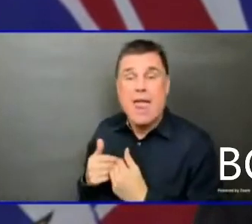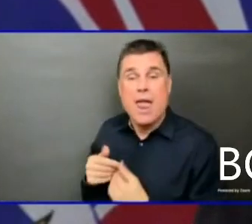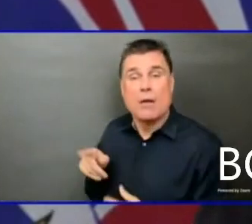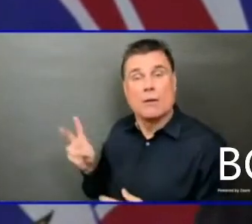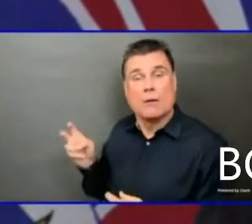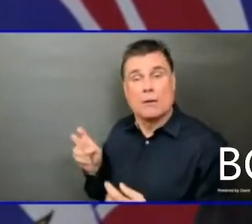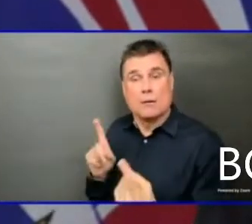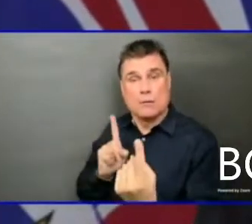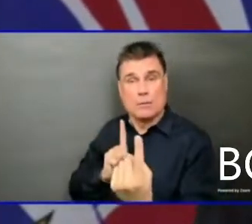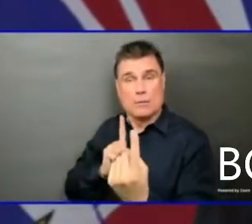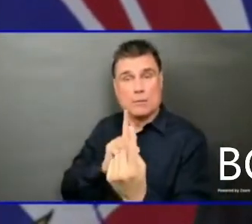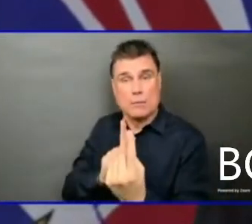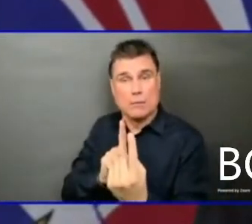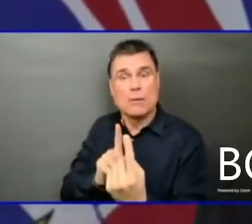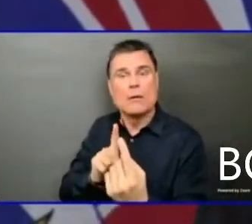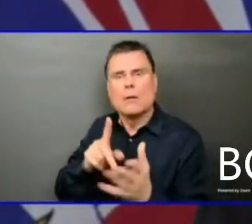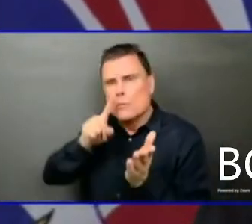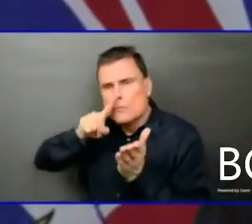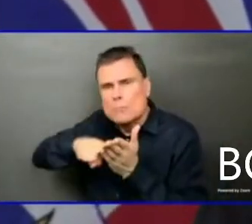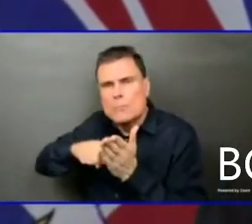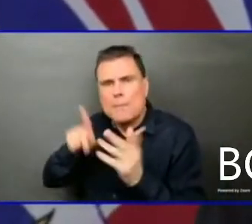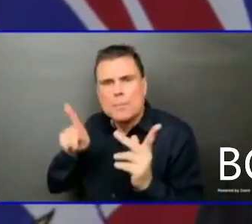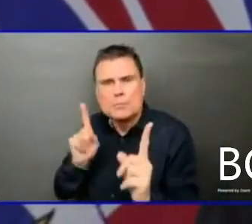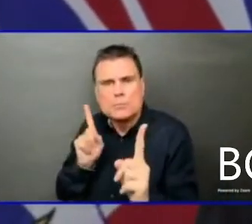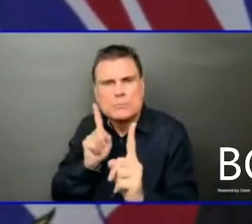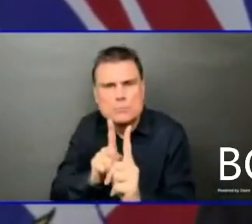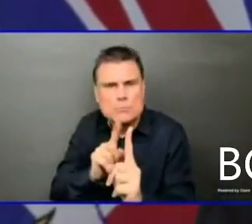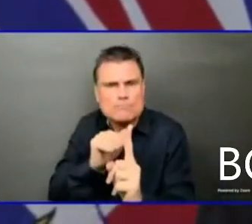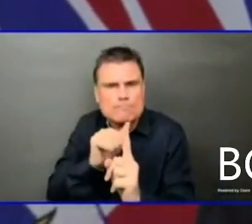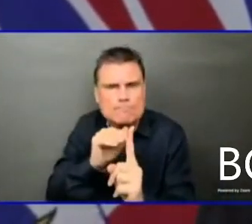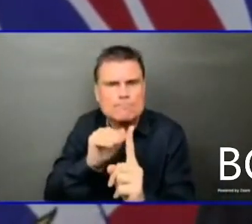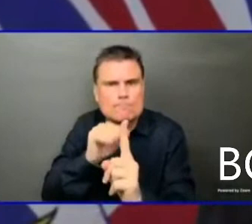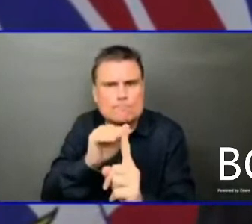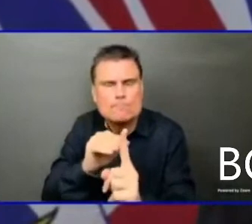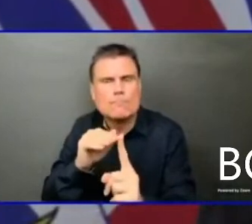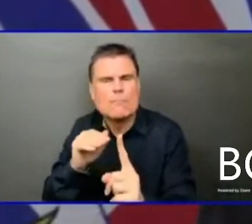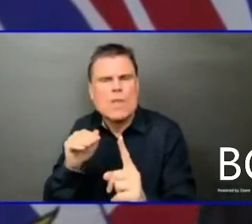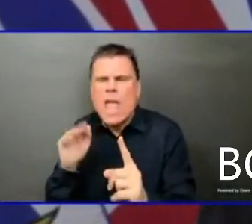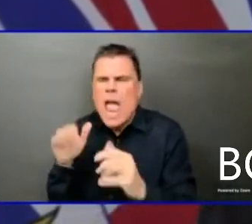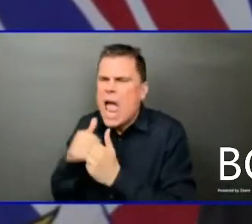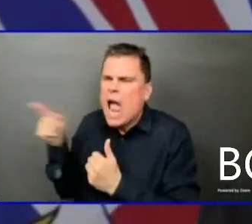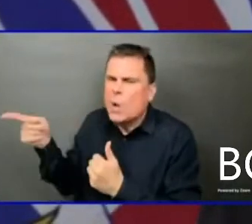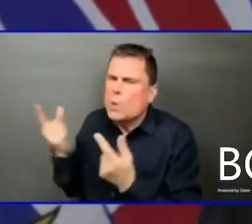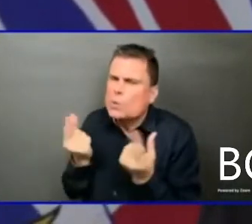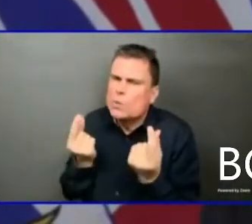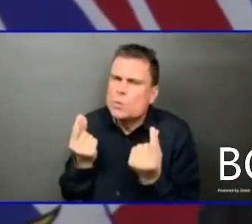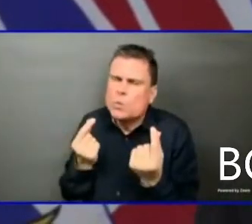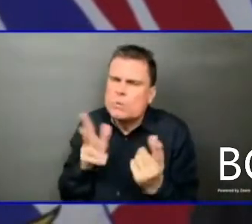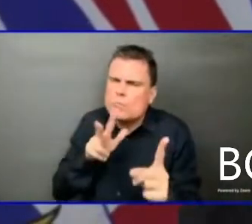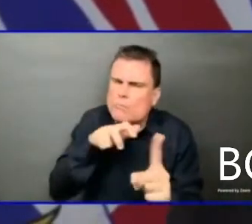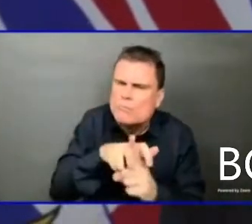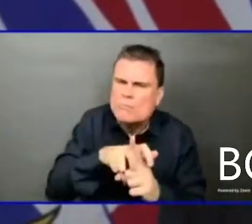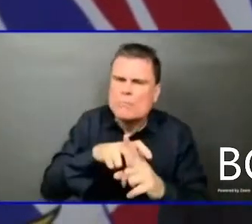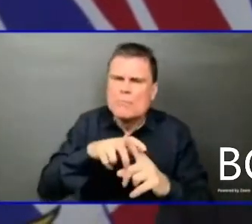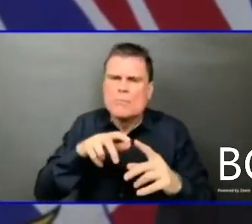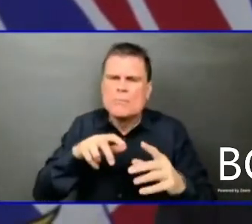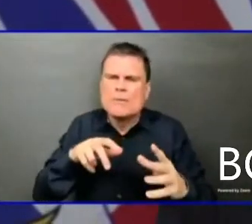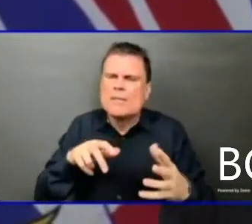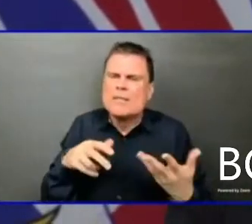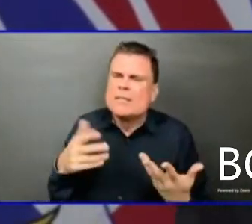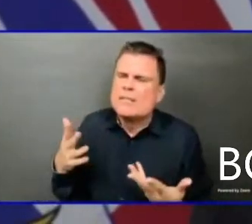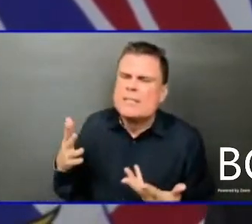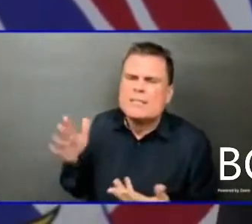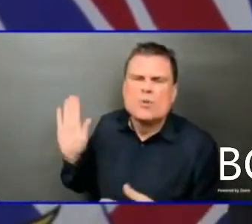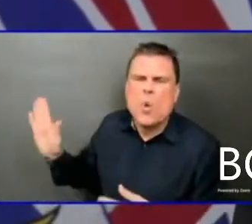特别是这些跟踪接触工作以及基因检测工作。那么你